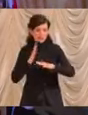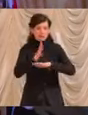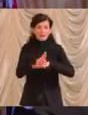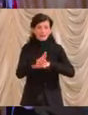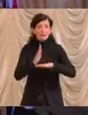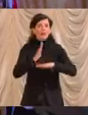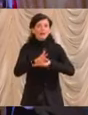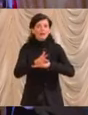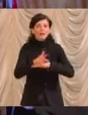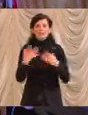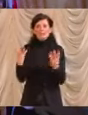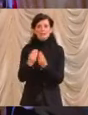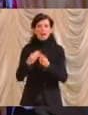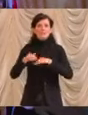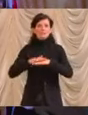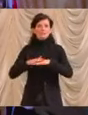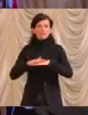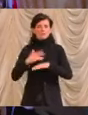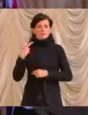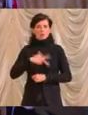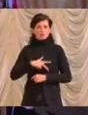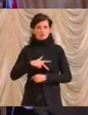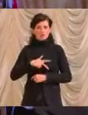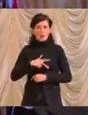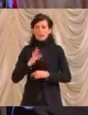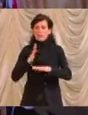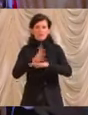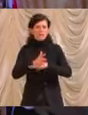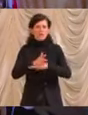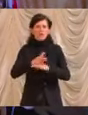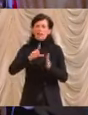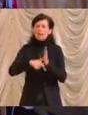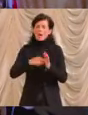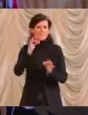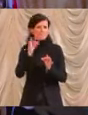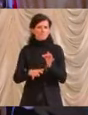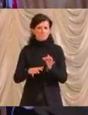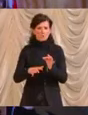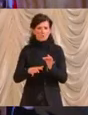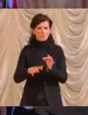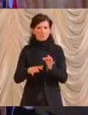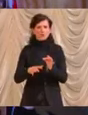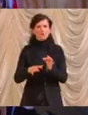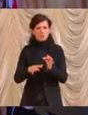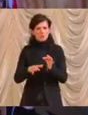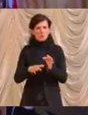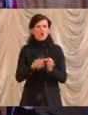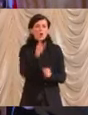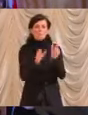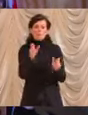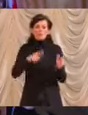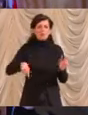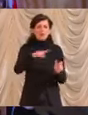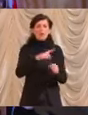servizi sociali, una risposta immediata per dare la possibilità a tutte le persone che ne avranno bisogno di poter acquistare